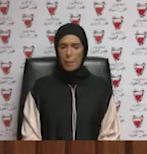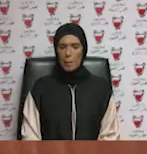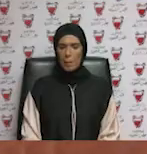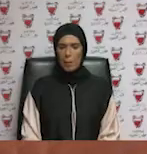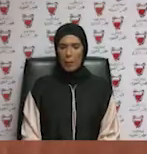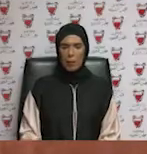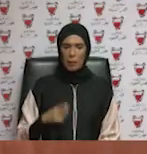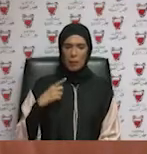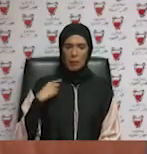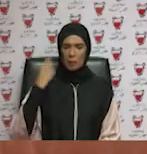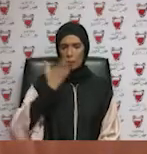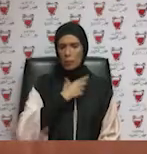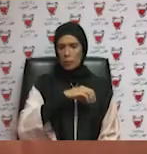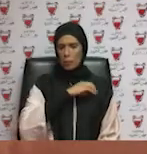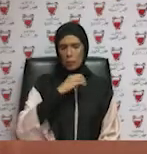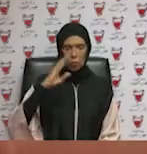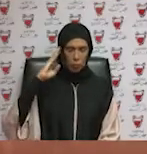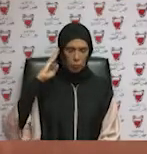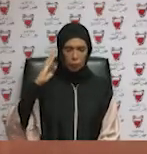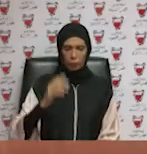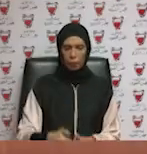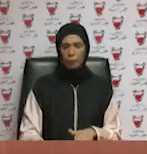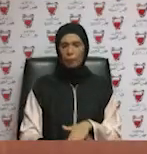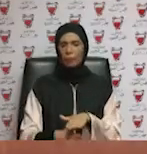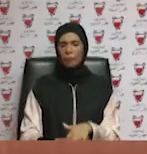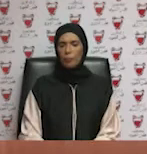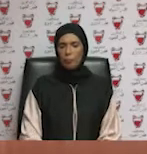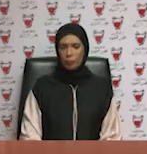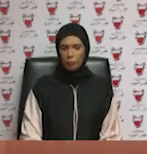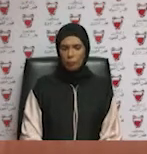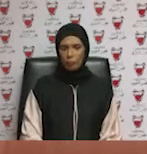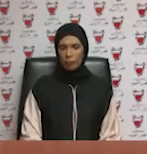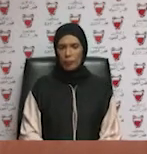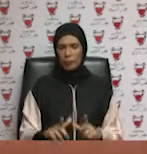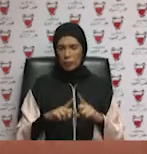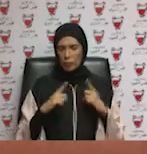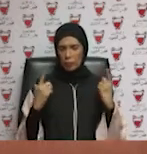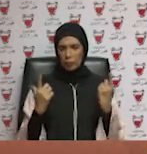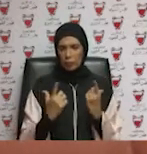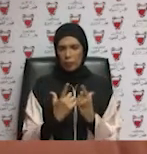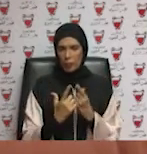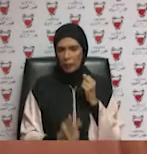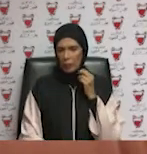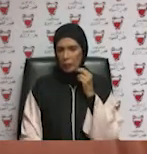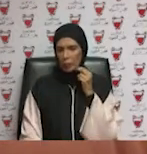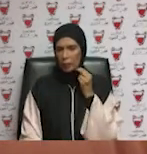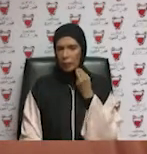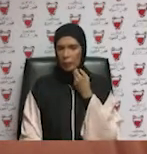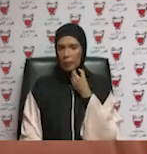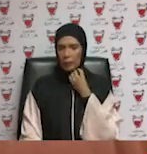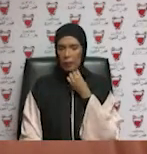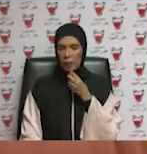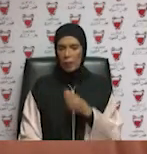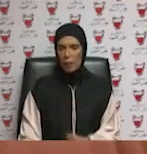بسم الله الرحمن الرحيم. شكرا معالي الرئيس، شكر أيضا إلى اللجنة، ولو أني ما أتفق طبعا مع ما انتهت إليه اللجنة